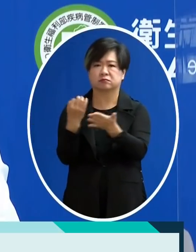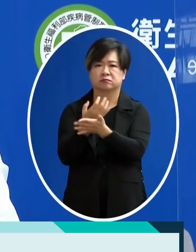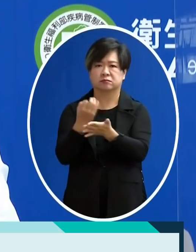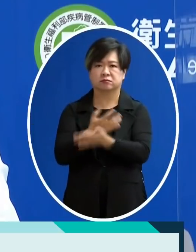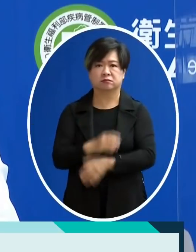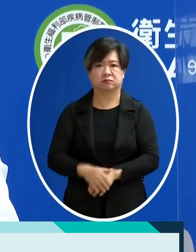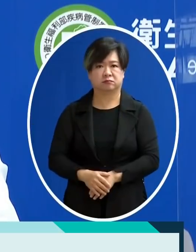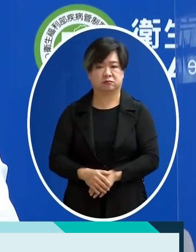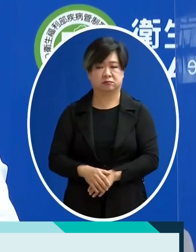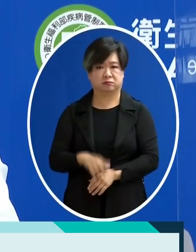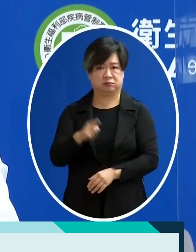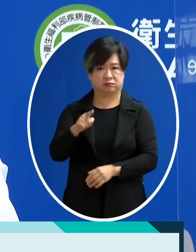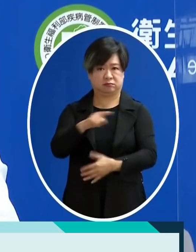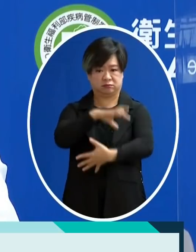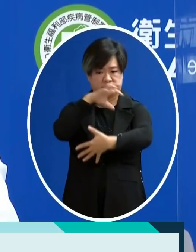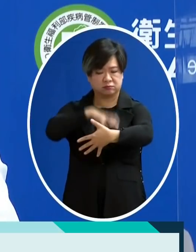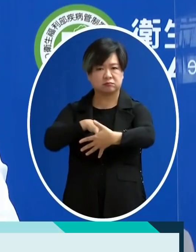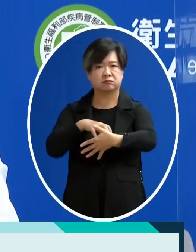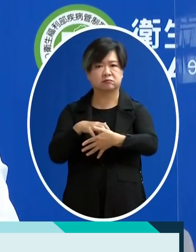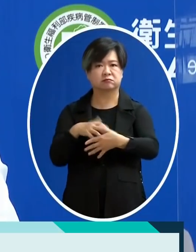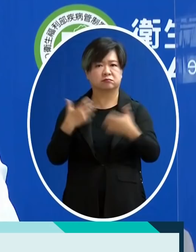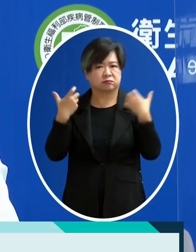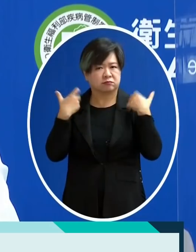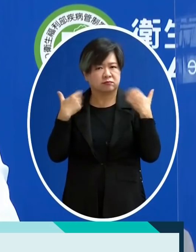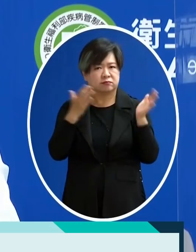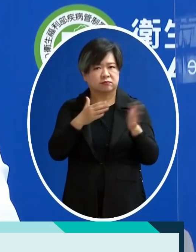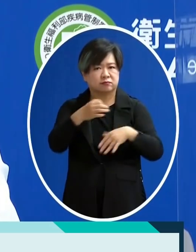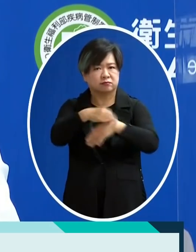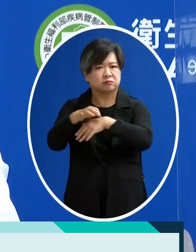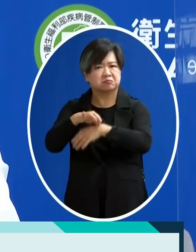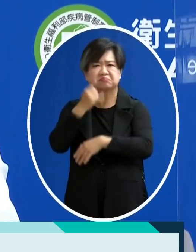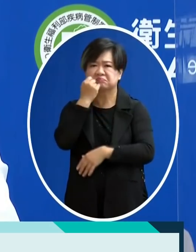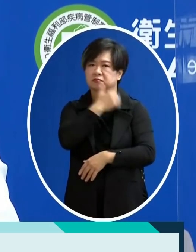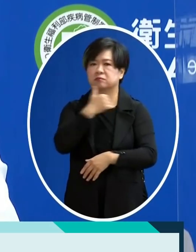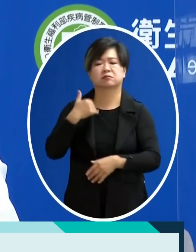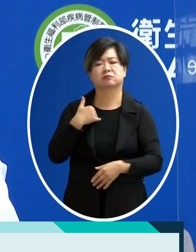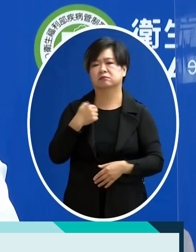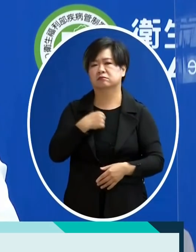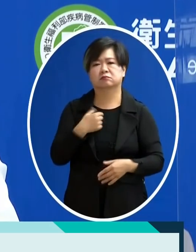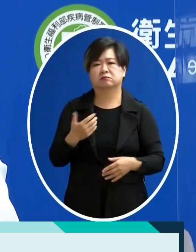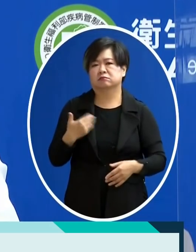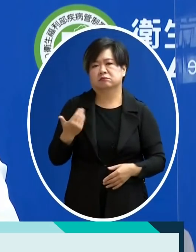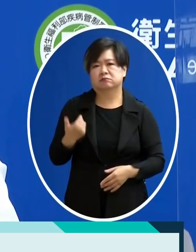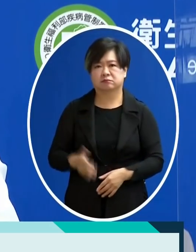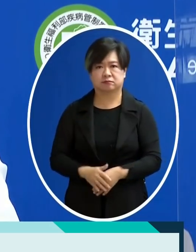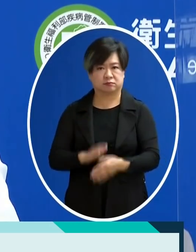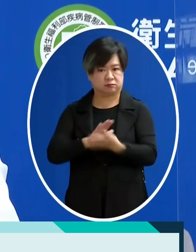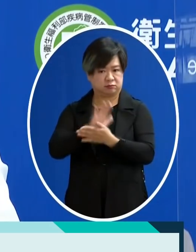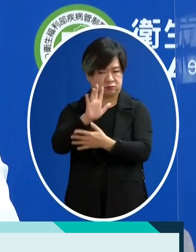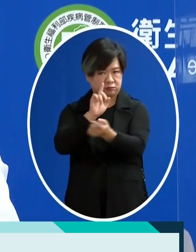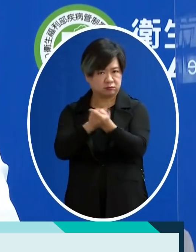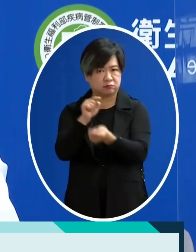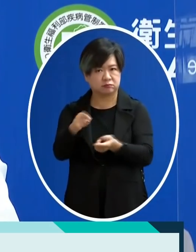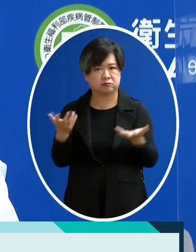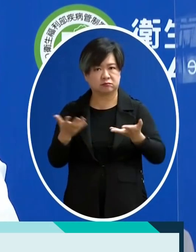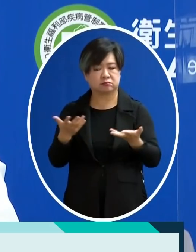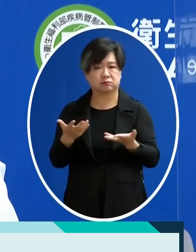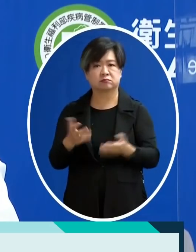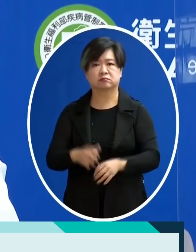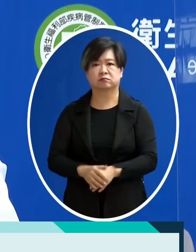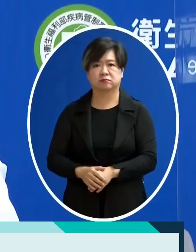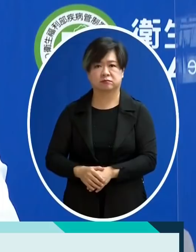也许是内部的里面相关问题，但确实我们也不知道。那不过未来我们对这一方面在它开